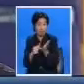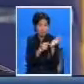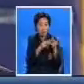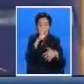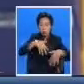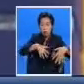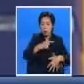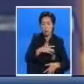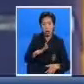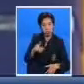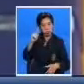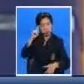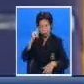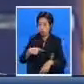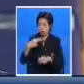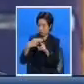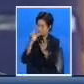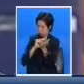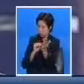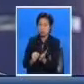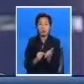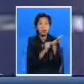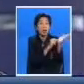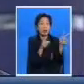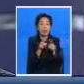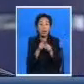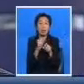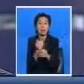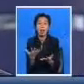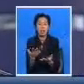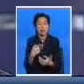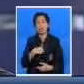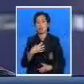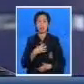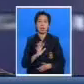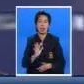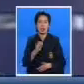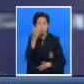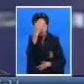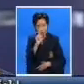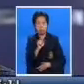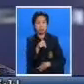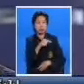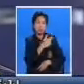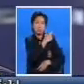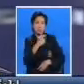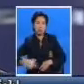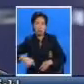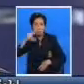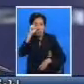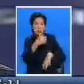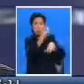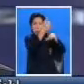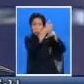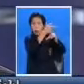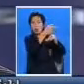มันไม่ใช่แล้วล่ะครับเราต้องไม่ให้มีของแบบนี้ครับเพราะว่าเอ่อพระองค์ท่านทรงอยู่เหนือเรื่องราวนี้นะครับแต่ว่าถ้าเจ้า